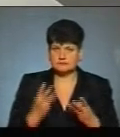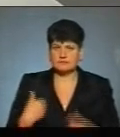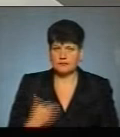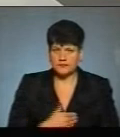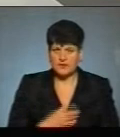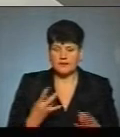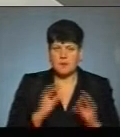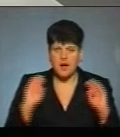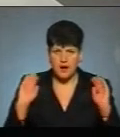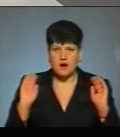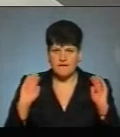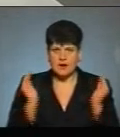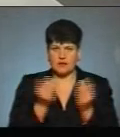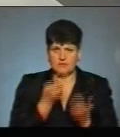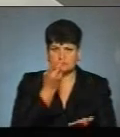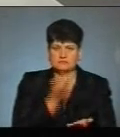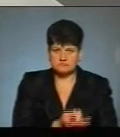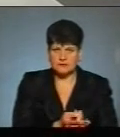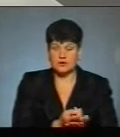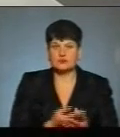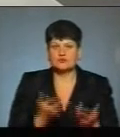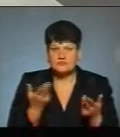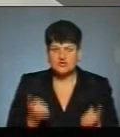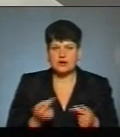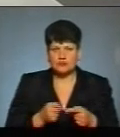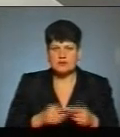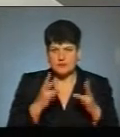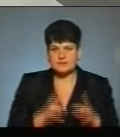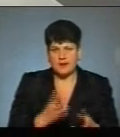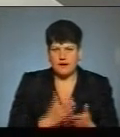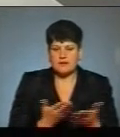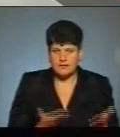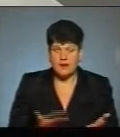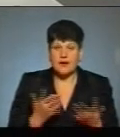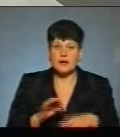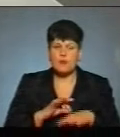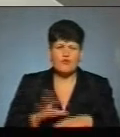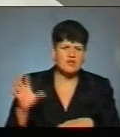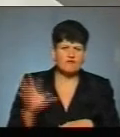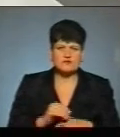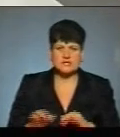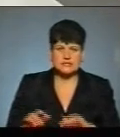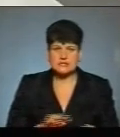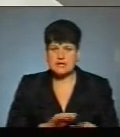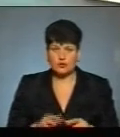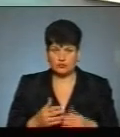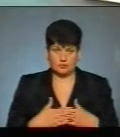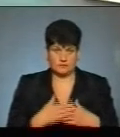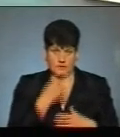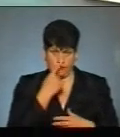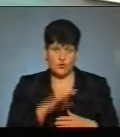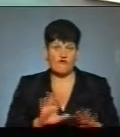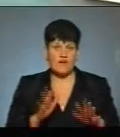потребують реанімаційного лікування, звичайно, що небезпека є, але проводять всіх заходів. Буквально оцей випадок,